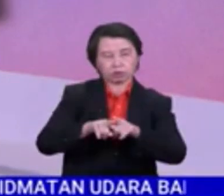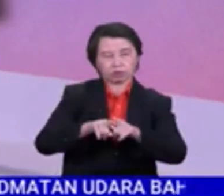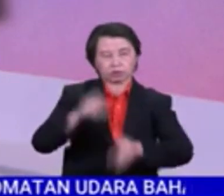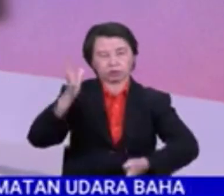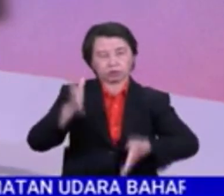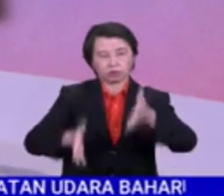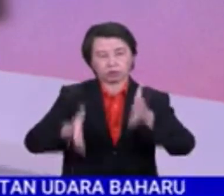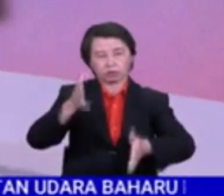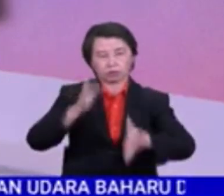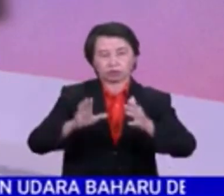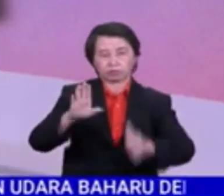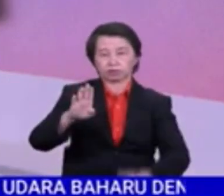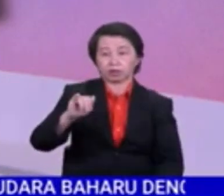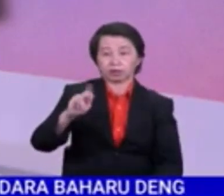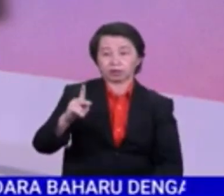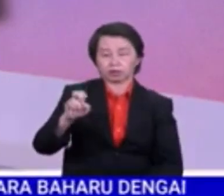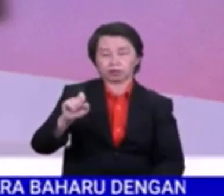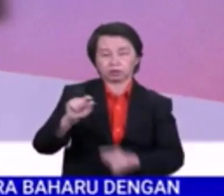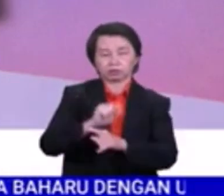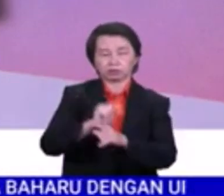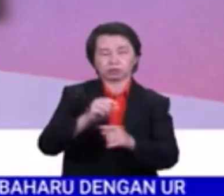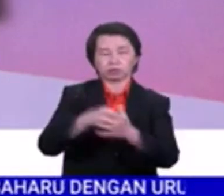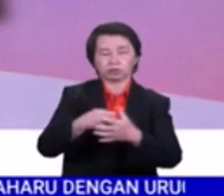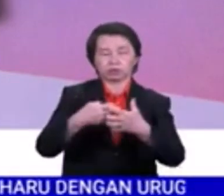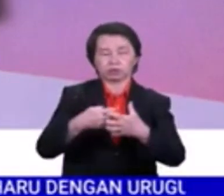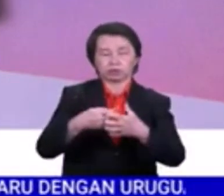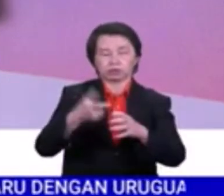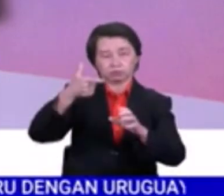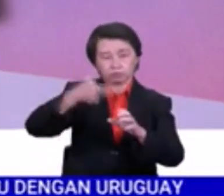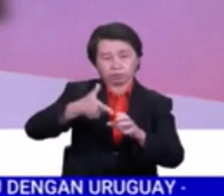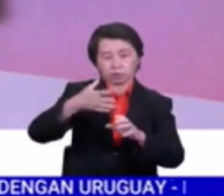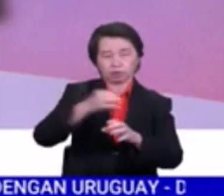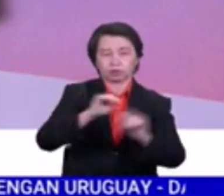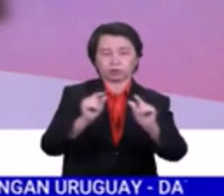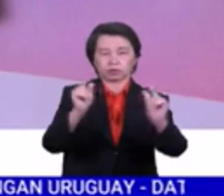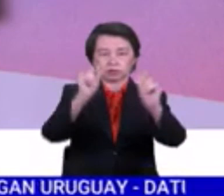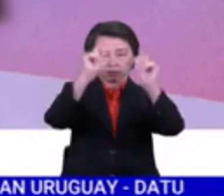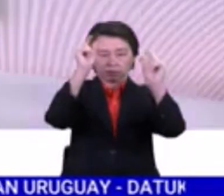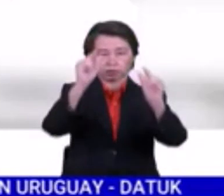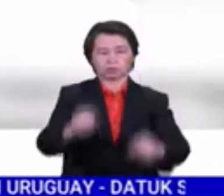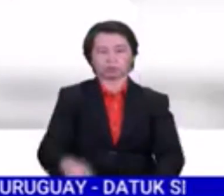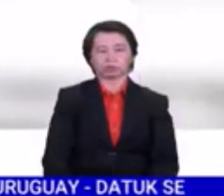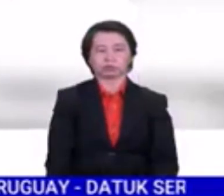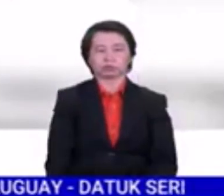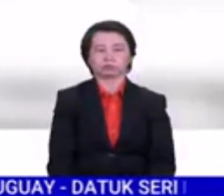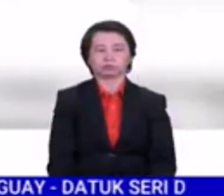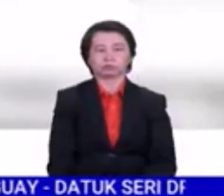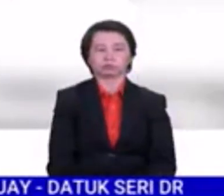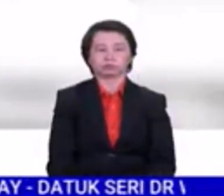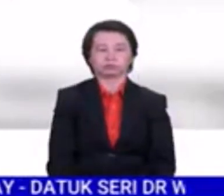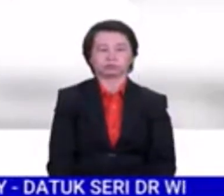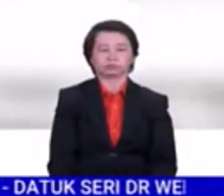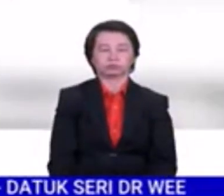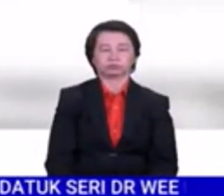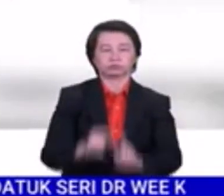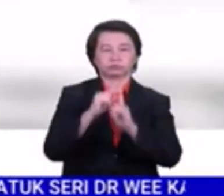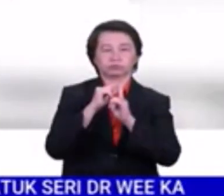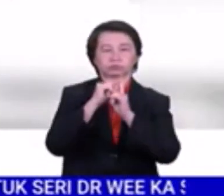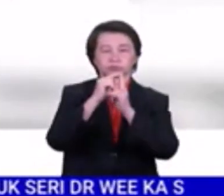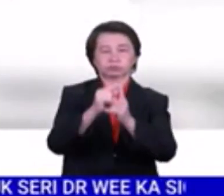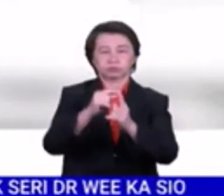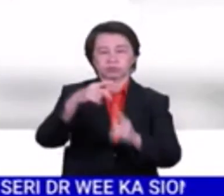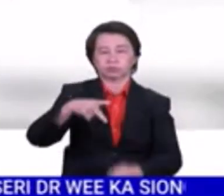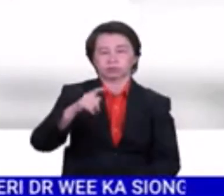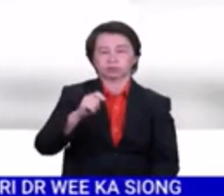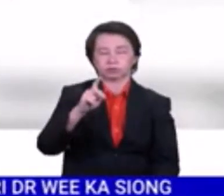robot baik akan digunakan dalam industri minyak dan gas bumi ia menuruti satu penyataan